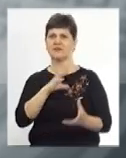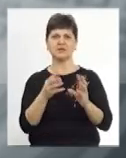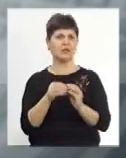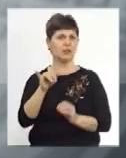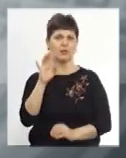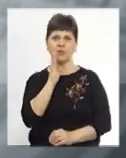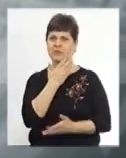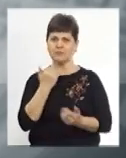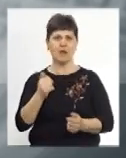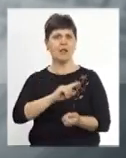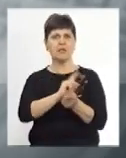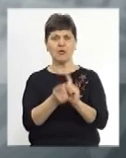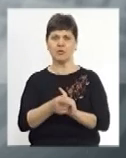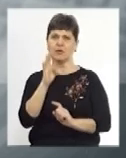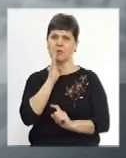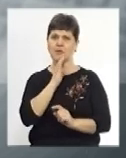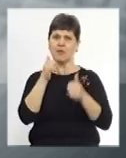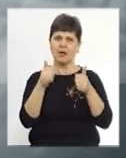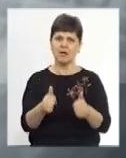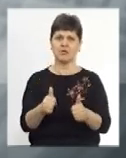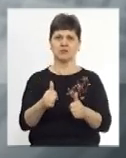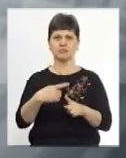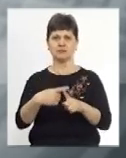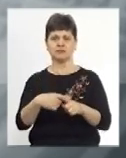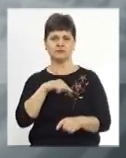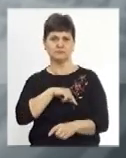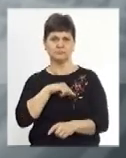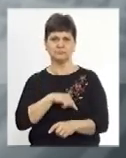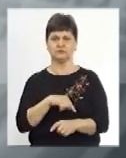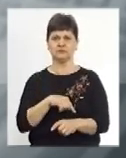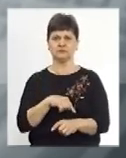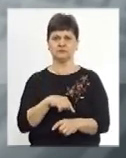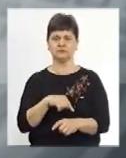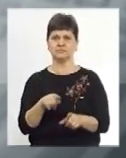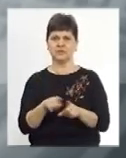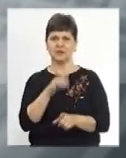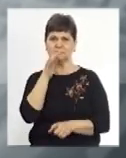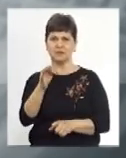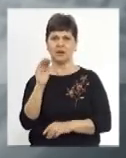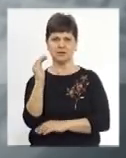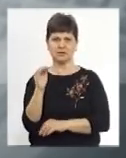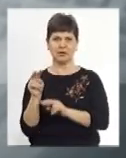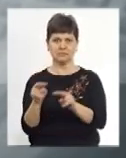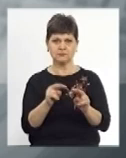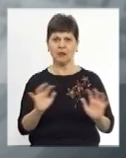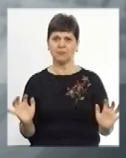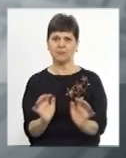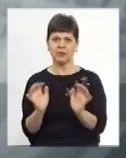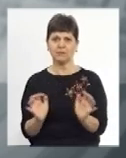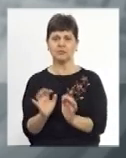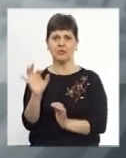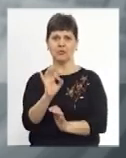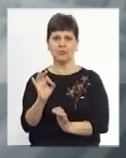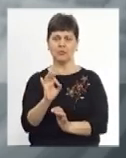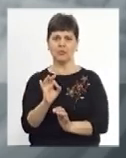немає, наоборот, характеризується з позитивної сторони. Мати систематично, скажімо так, дітей доглядає, піклується про них.